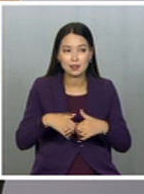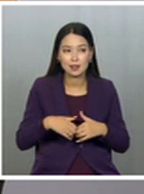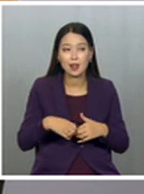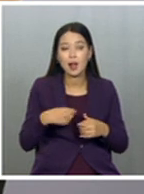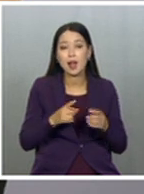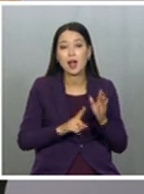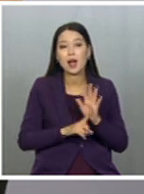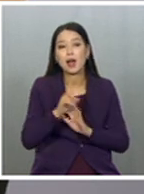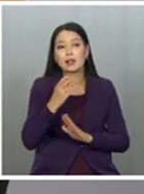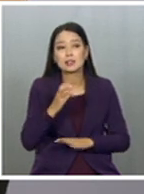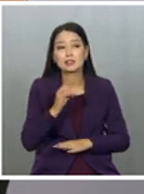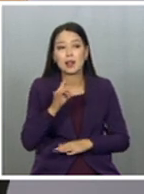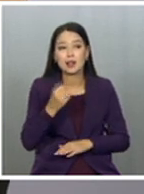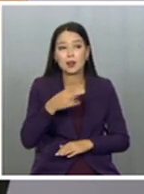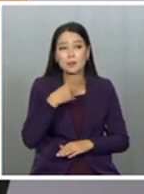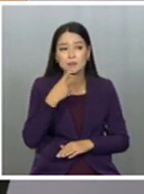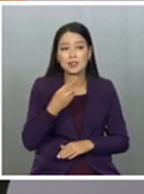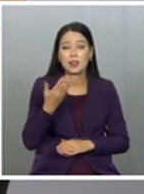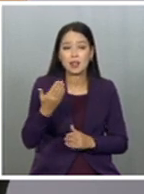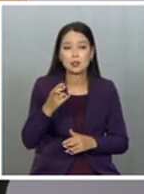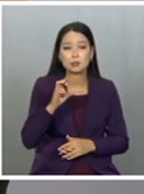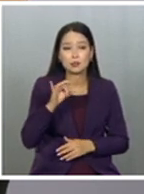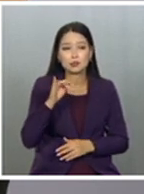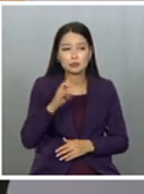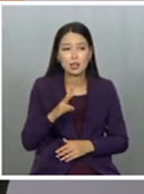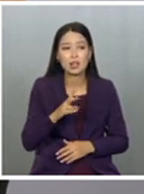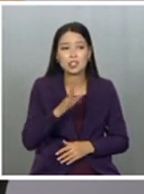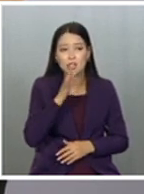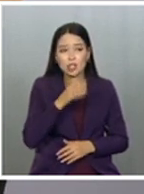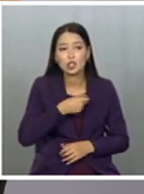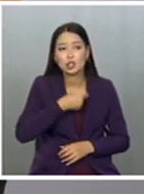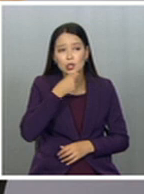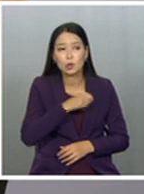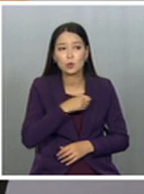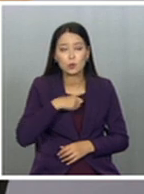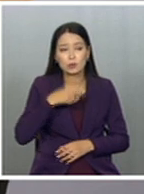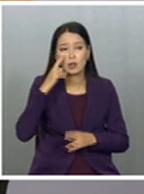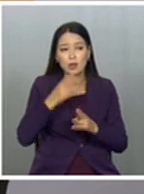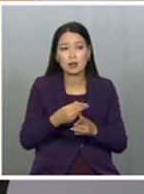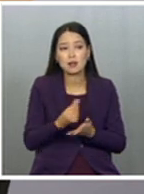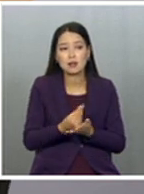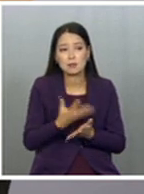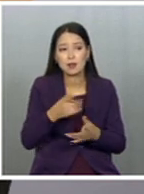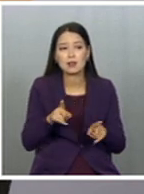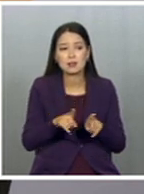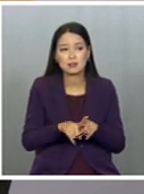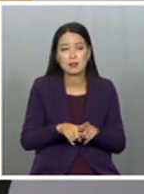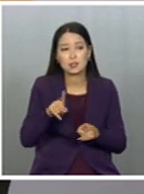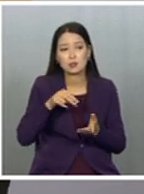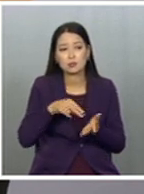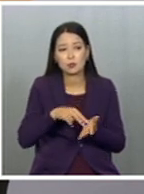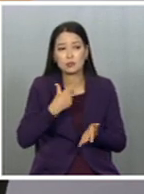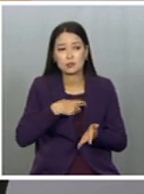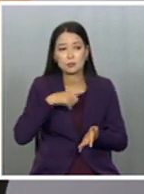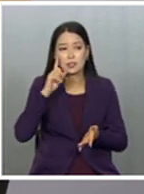Сараның айтқан сөзі: «Әй Біржан, жасың үлкен өзің аға, қымбаттығым белгілі білсең баға, қамысты терең